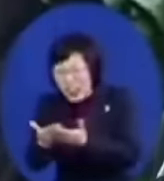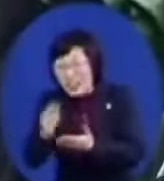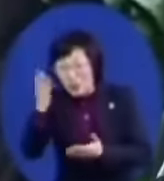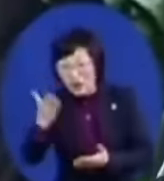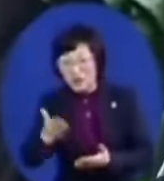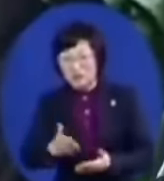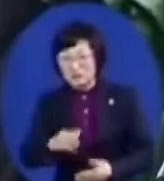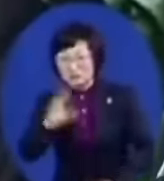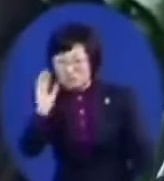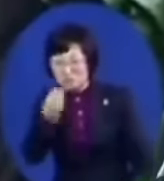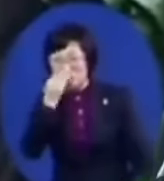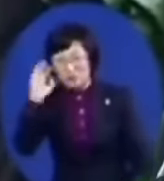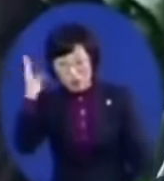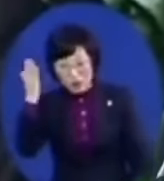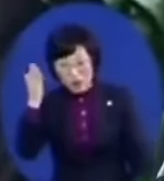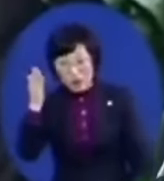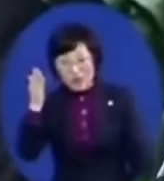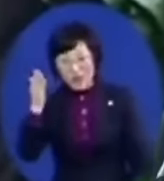신령해진다는 것은